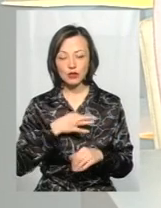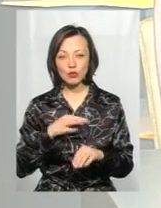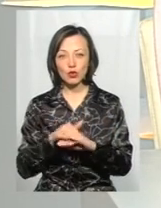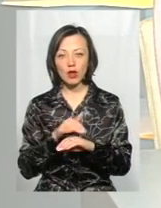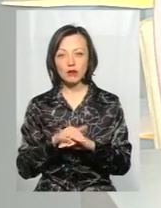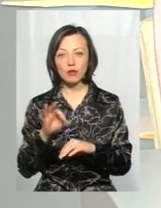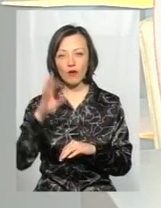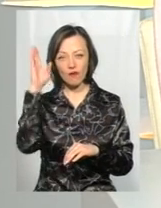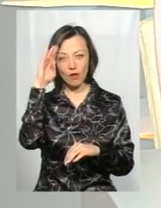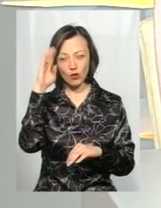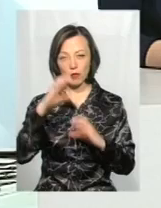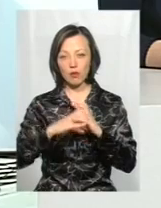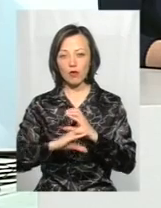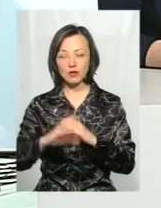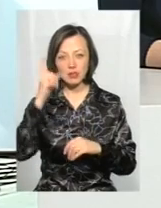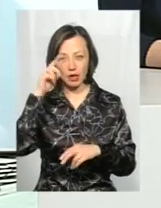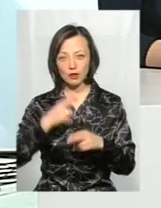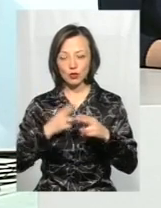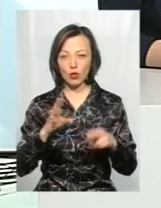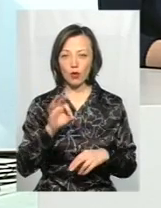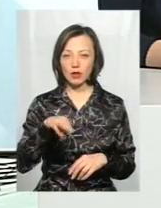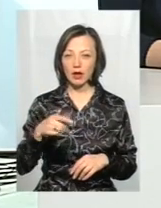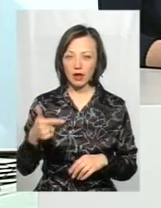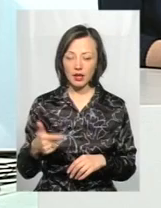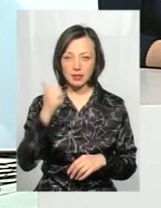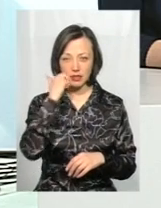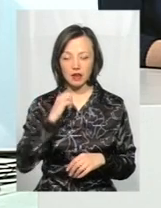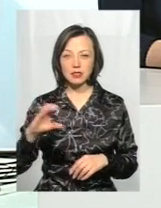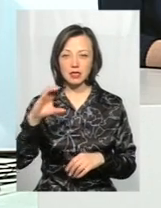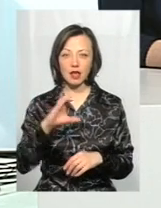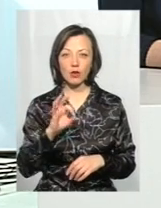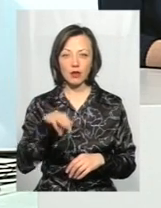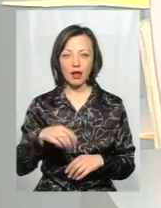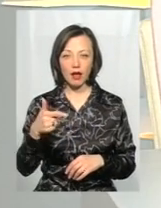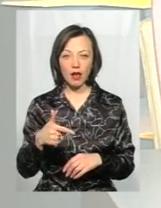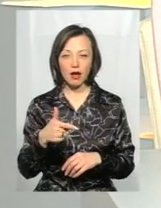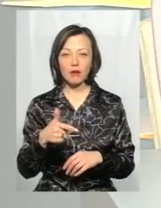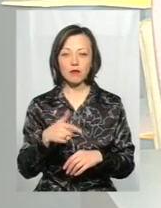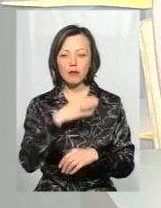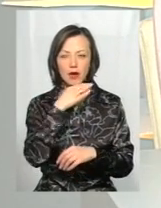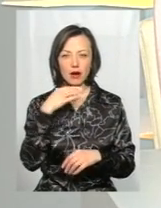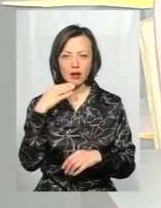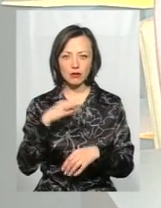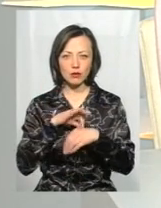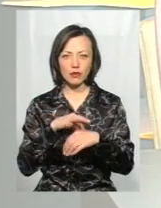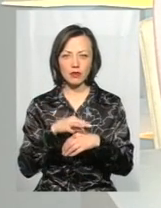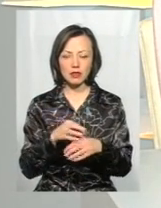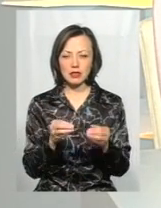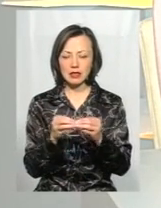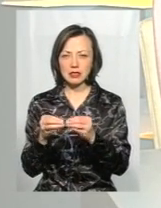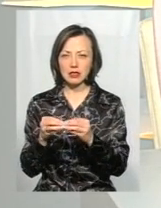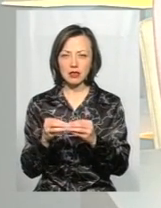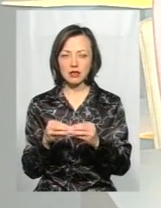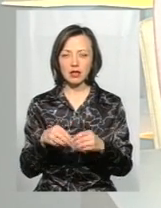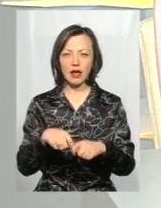стосовно водопроводів. Знаю, що в Дунаєвецькій ОТГ і в Старосинявській ОТГ провели досить багато, там десятки